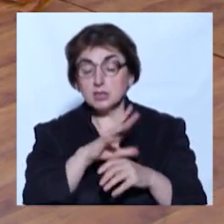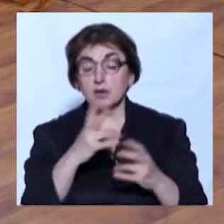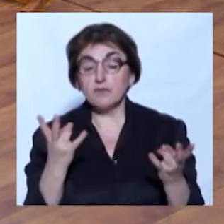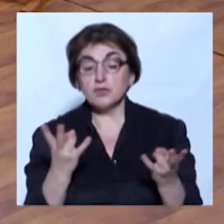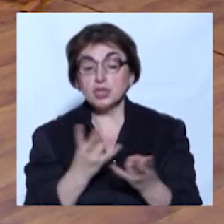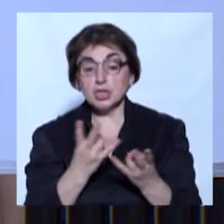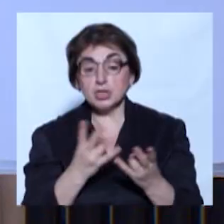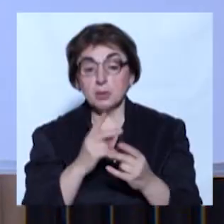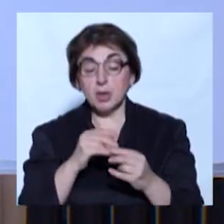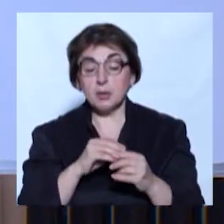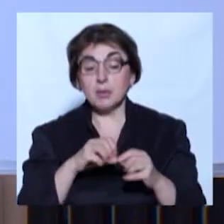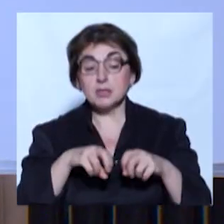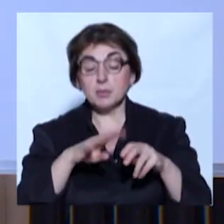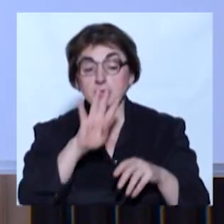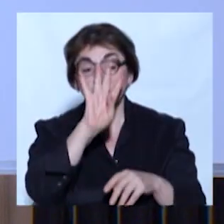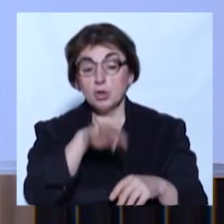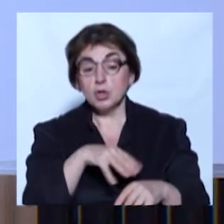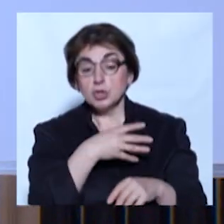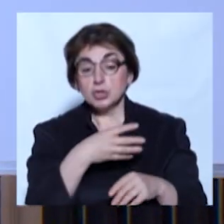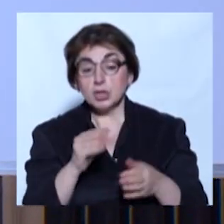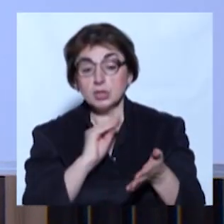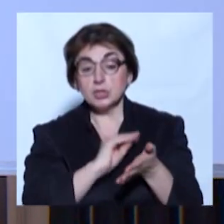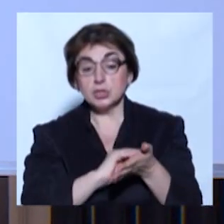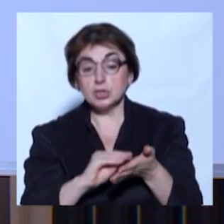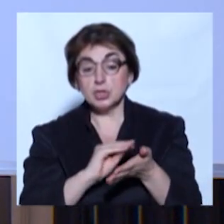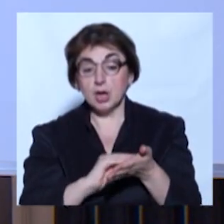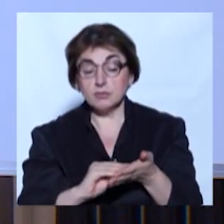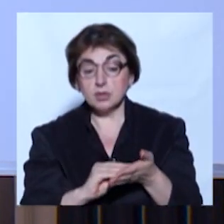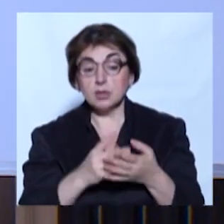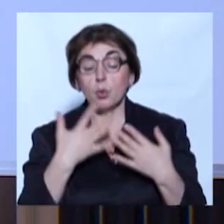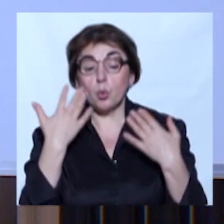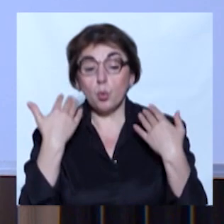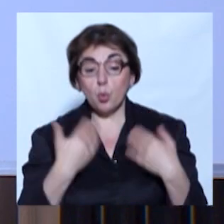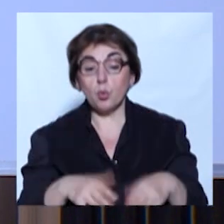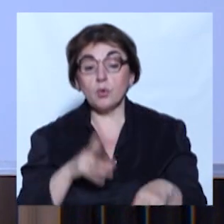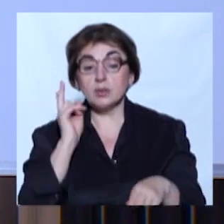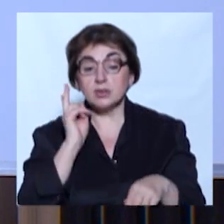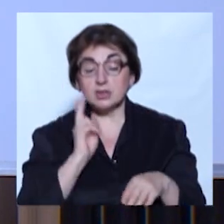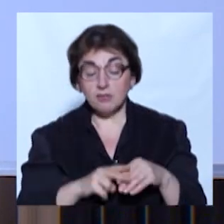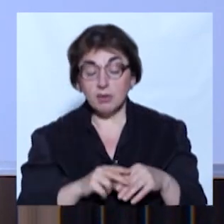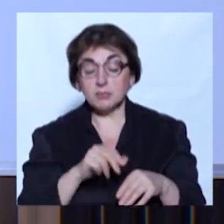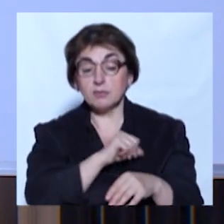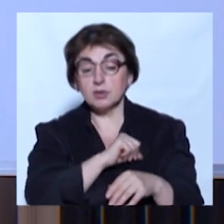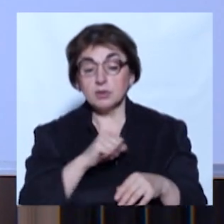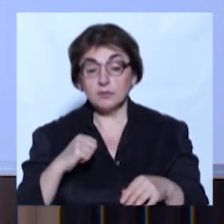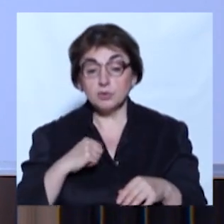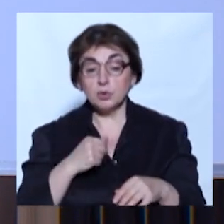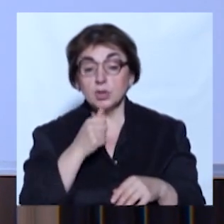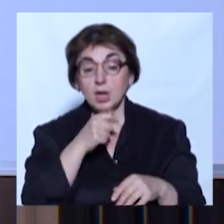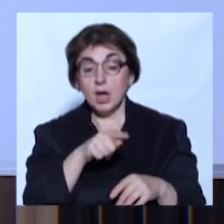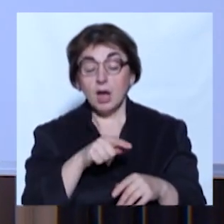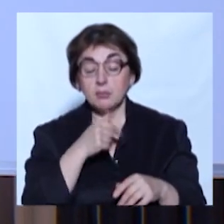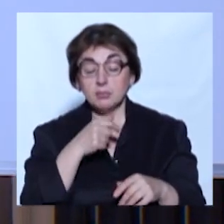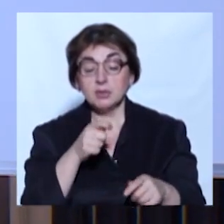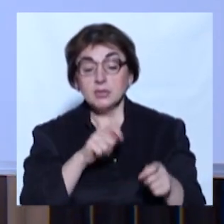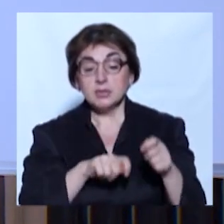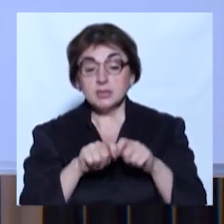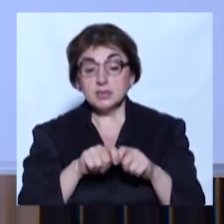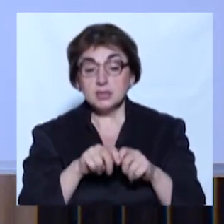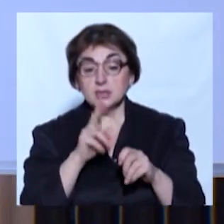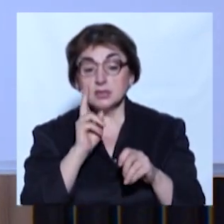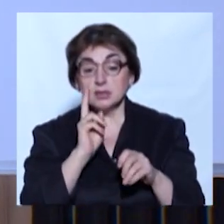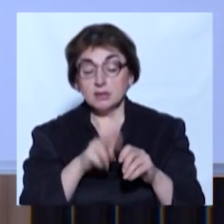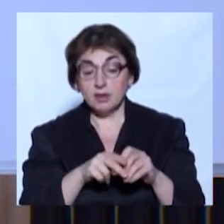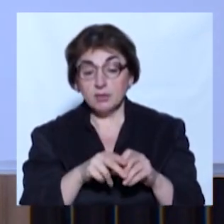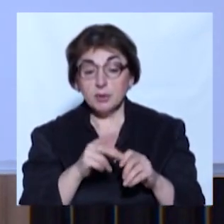შევიტანთ ცხრილში, შემდეგ, როდესაც დავასრულებთ ცდის ჩატარებას, აღნიშნავთ, გამართლდა თუ არა